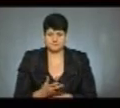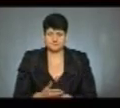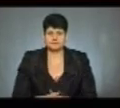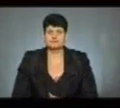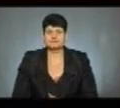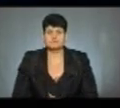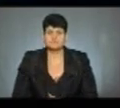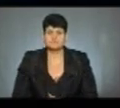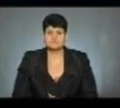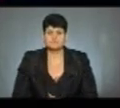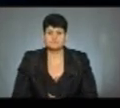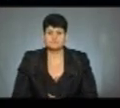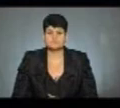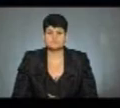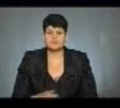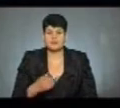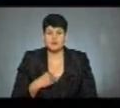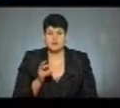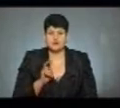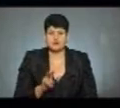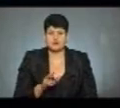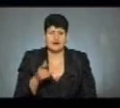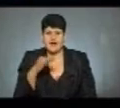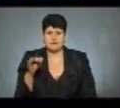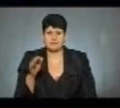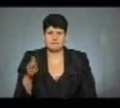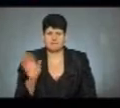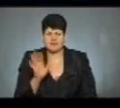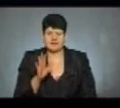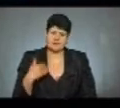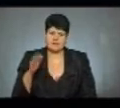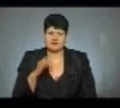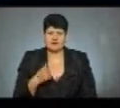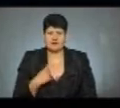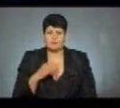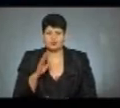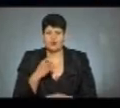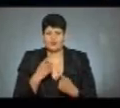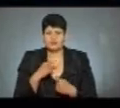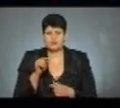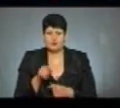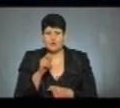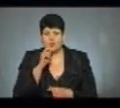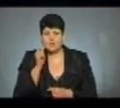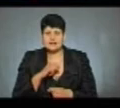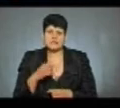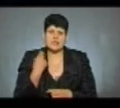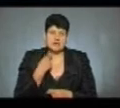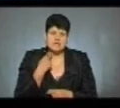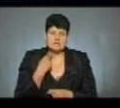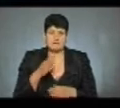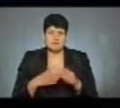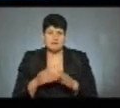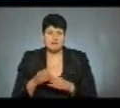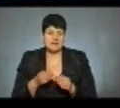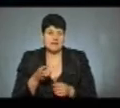Чичко. Джефрі йшов, я підійшов і так, гей, привіт, давай, я буду говорити з тобою українською і англійською, ми